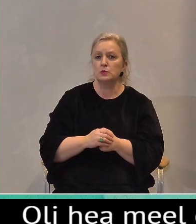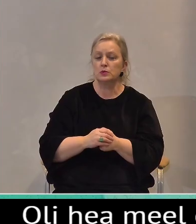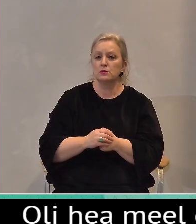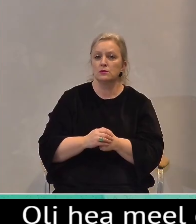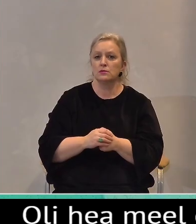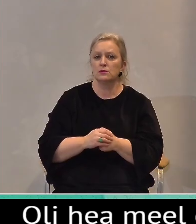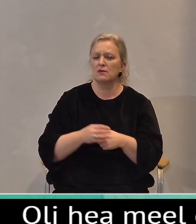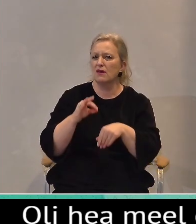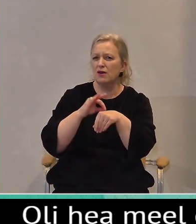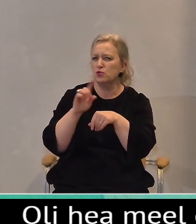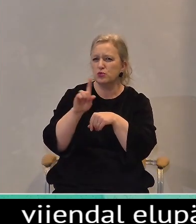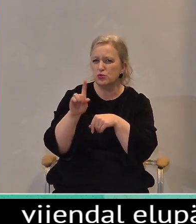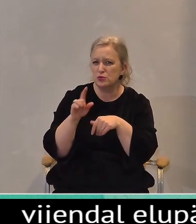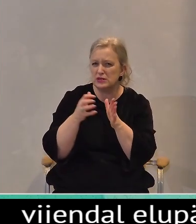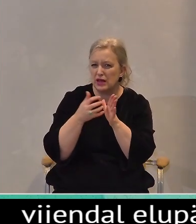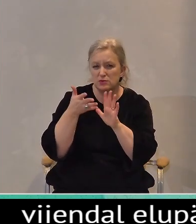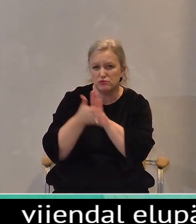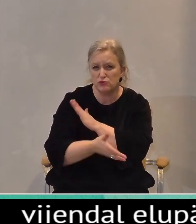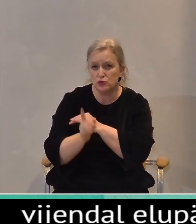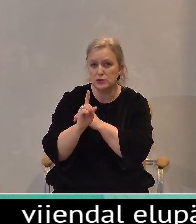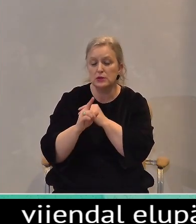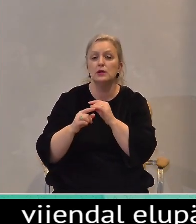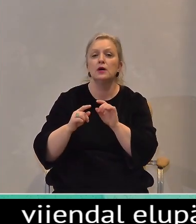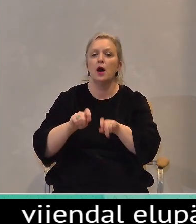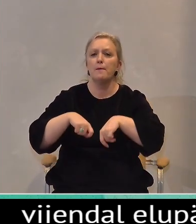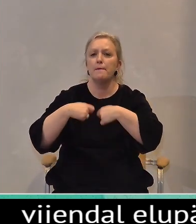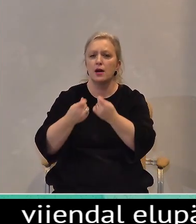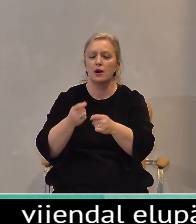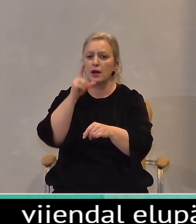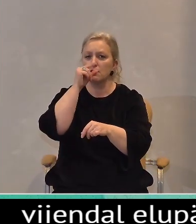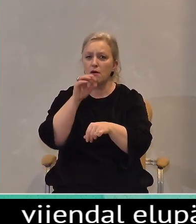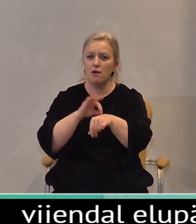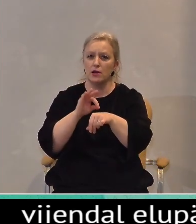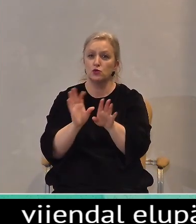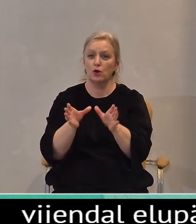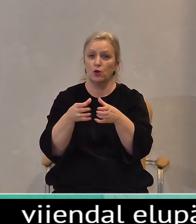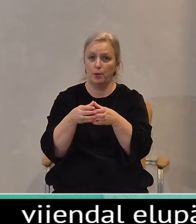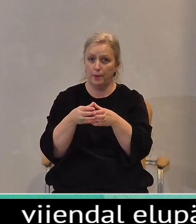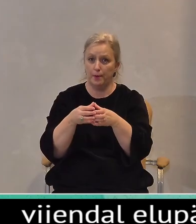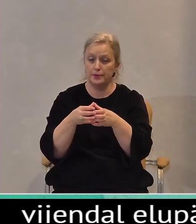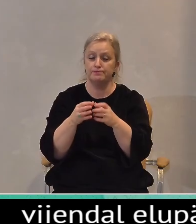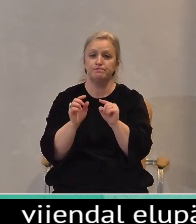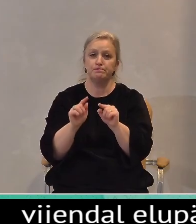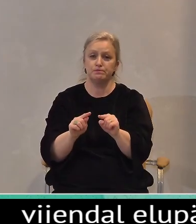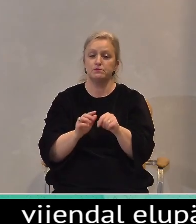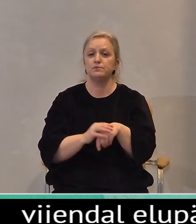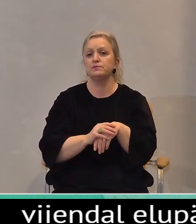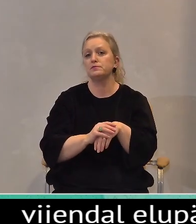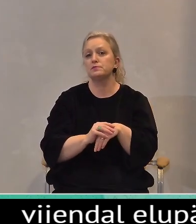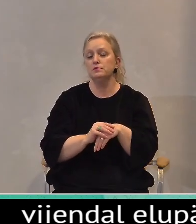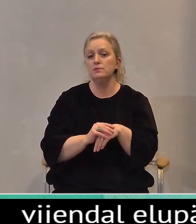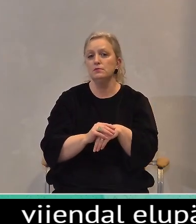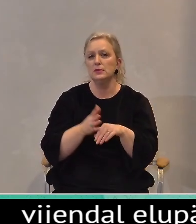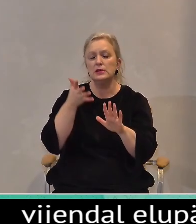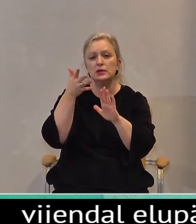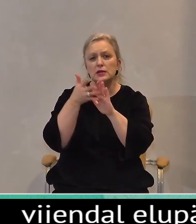Mis haigus see üldse on? Tegemist on päriliku nahahaiguste grupiga, mis omakorda siis